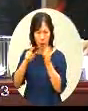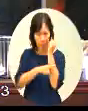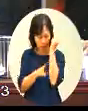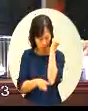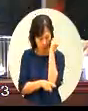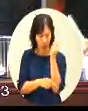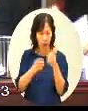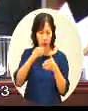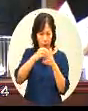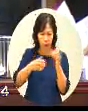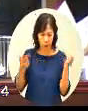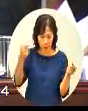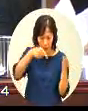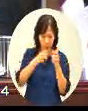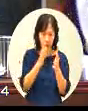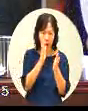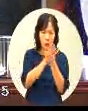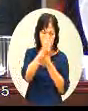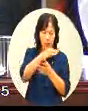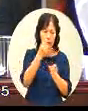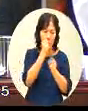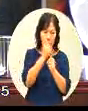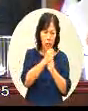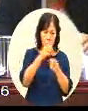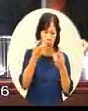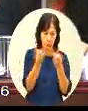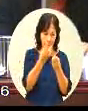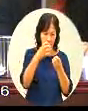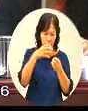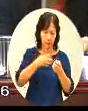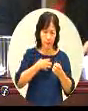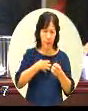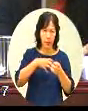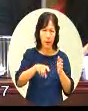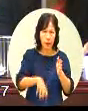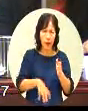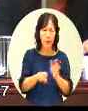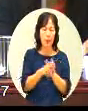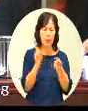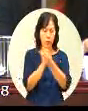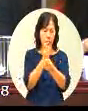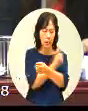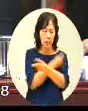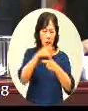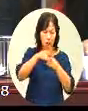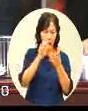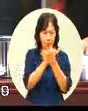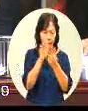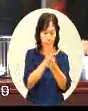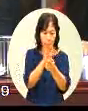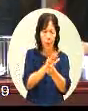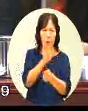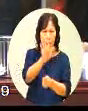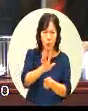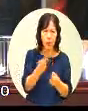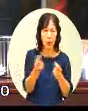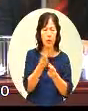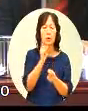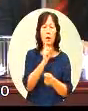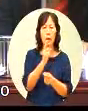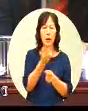能够汇整到未来的职业灾害保险法来，对，可能会对我们的劳工朋友更比较有帮助。就诚如